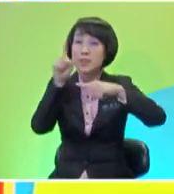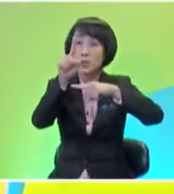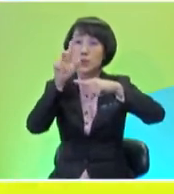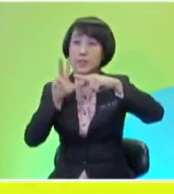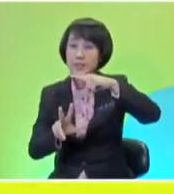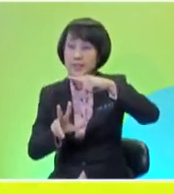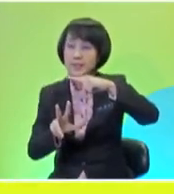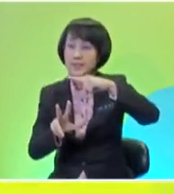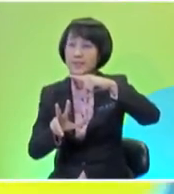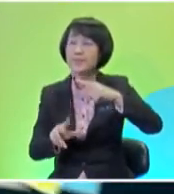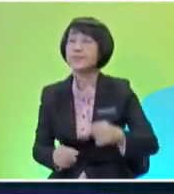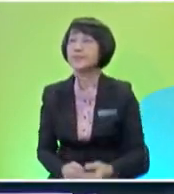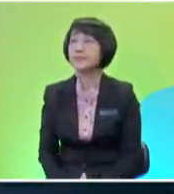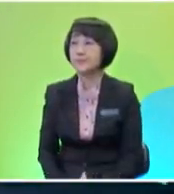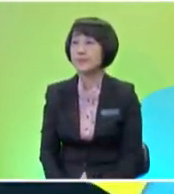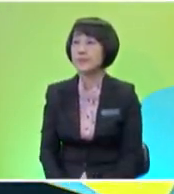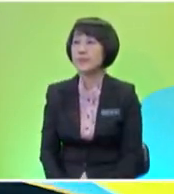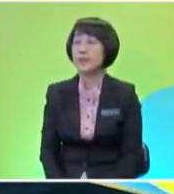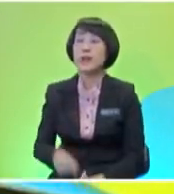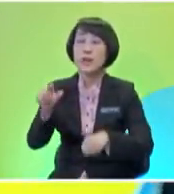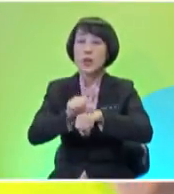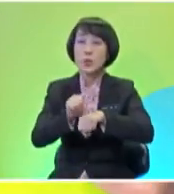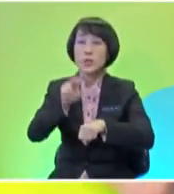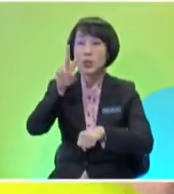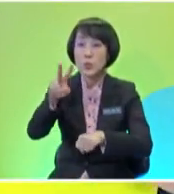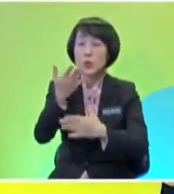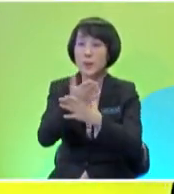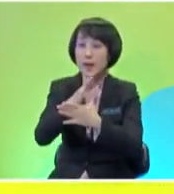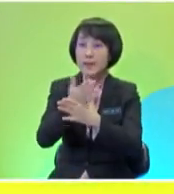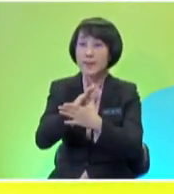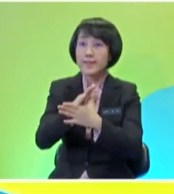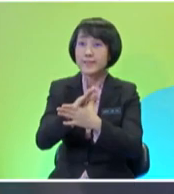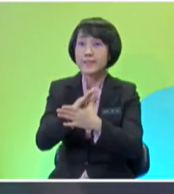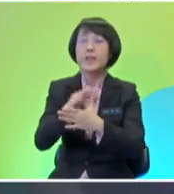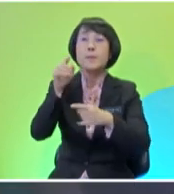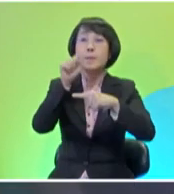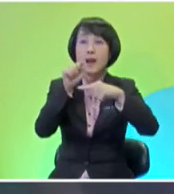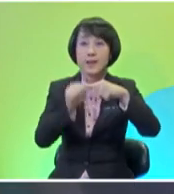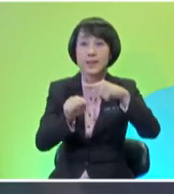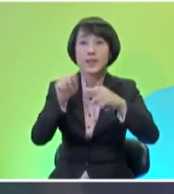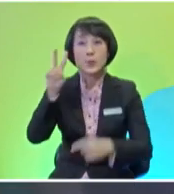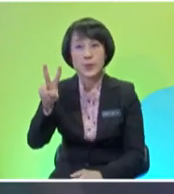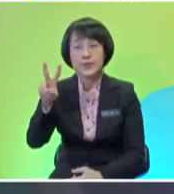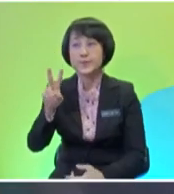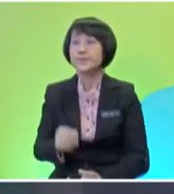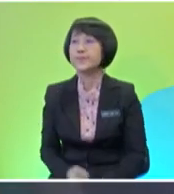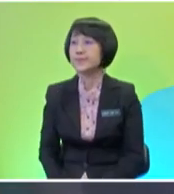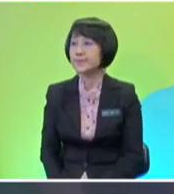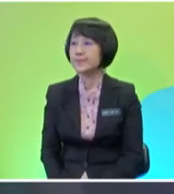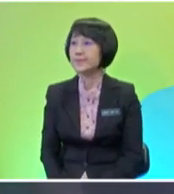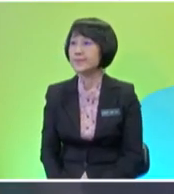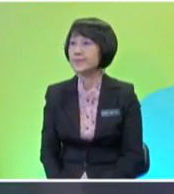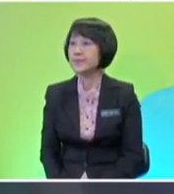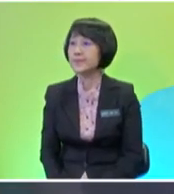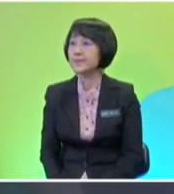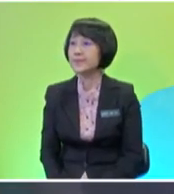Okey, katalah kita guna dua bahagian, darablah dua. Okey, ada pelbagai warna kan? Sebab mungkin Ifan boleh lihat kat depan tu. Okey, ada yang hasil murid saya ni. Okey,